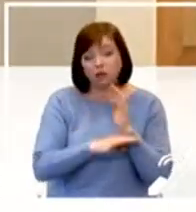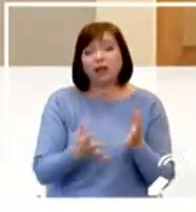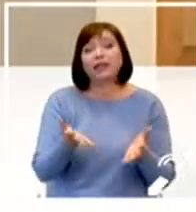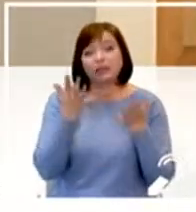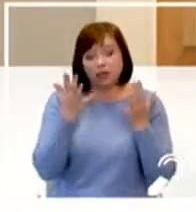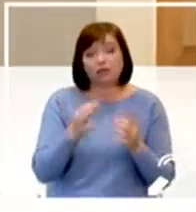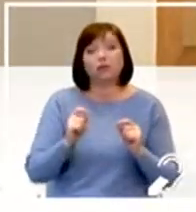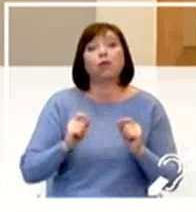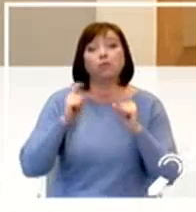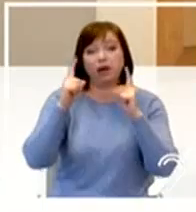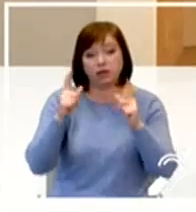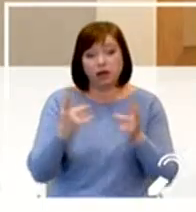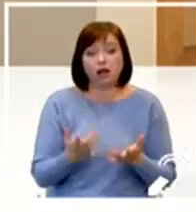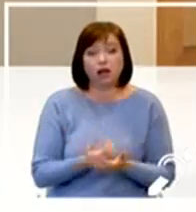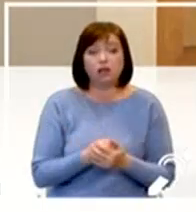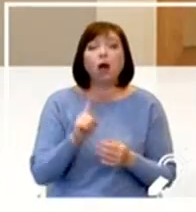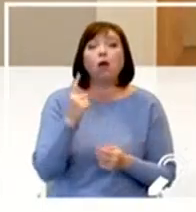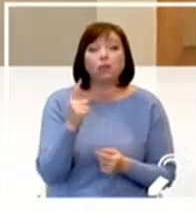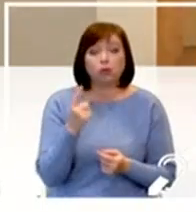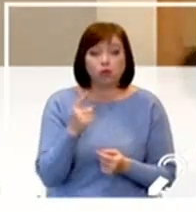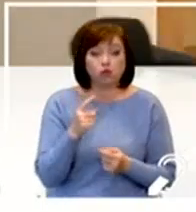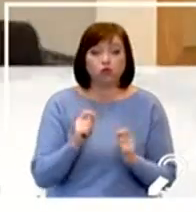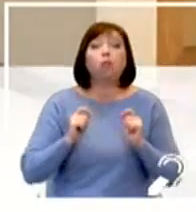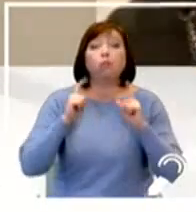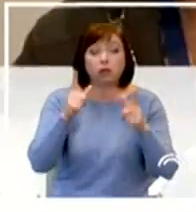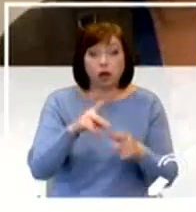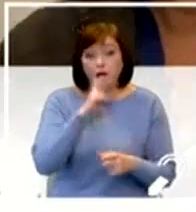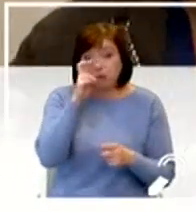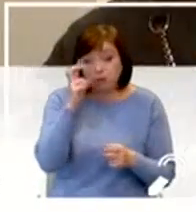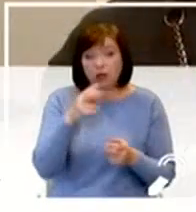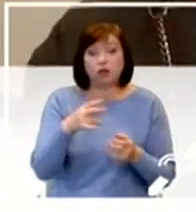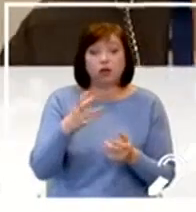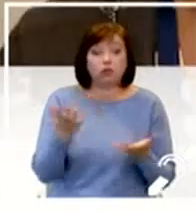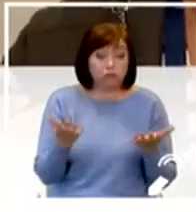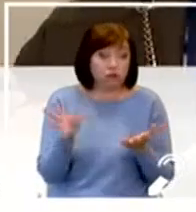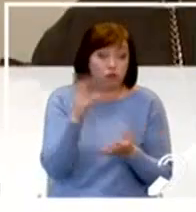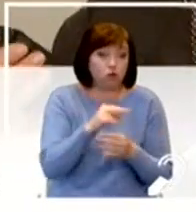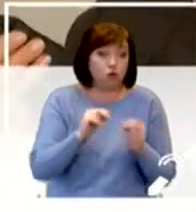s-a mărit, ținând cont de faptul că s-au scumpit și carburanții și lucrările s-au